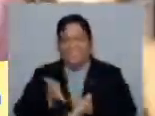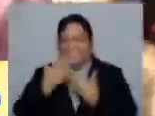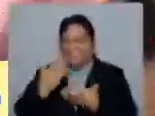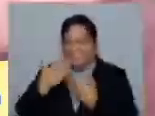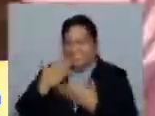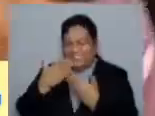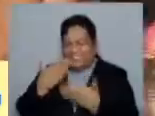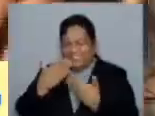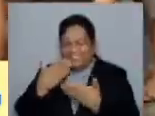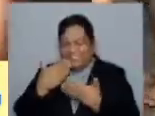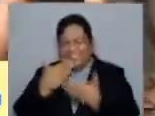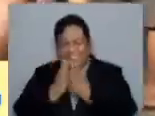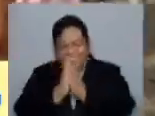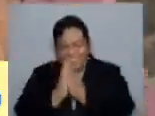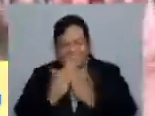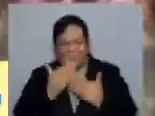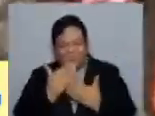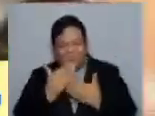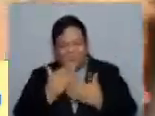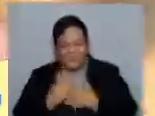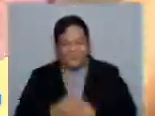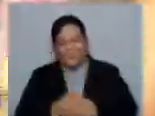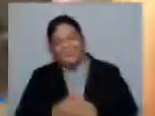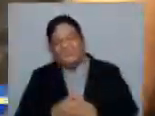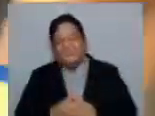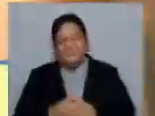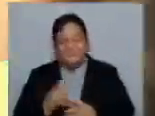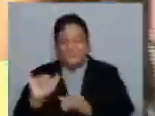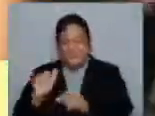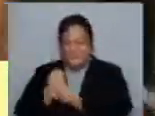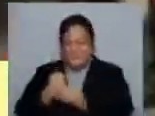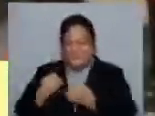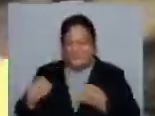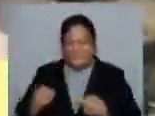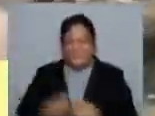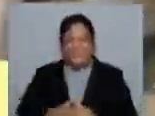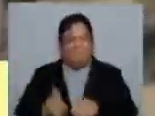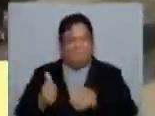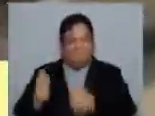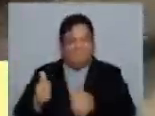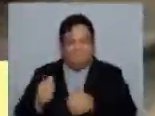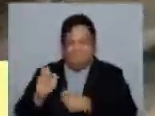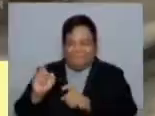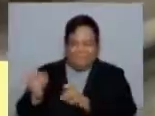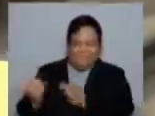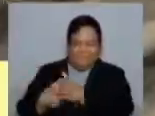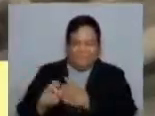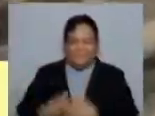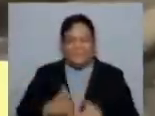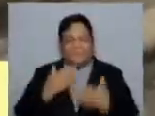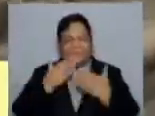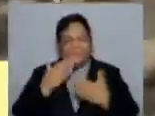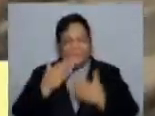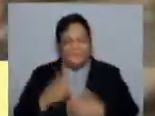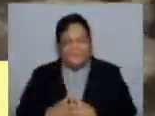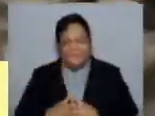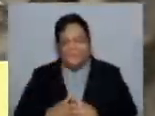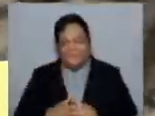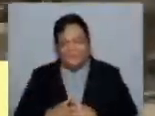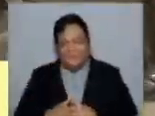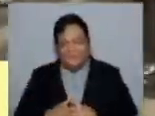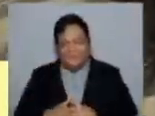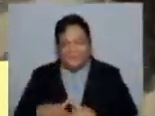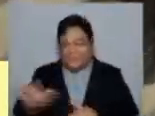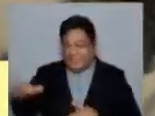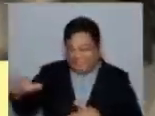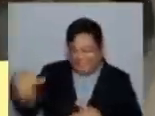din mo, kuya! Ingat! Habon sasakay! Habon sasakay! Thank you! Ay, ito! Kuya, halika na!